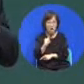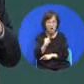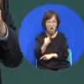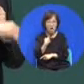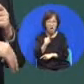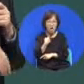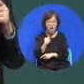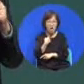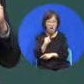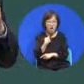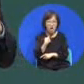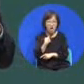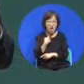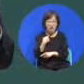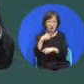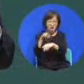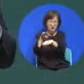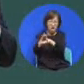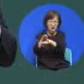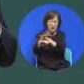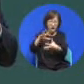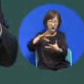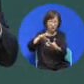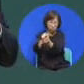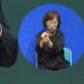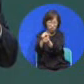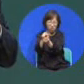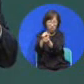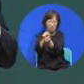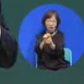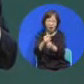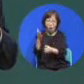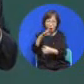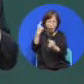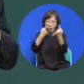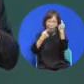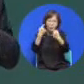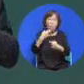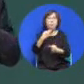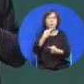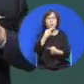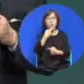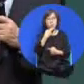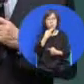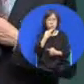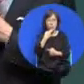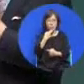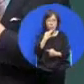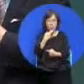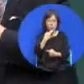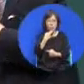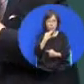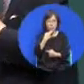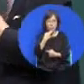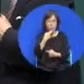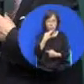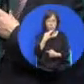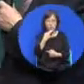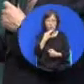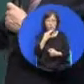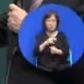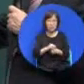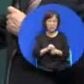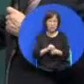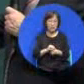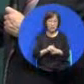was hospitalized and that's why 박살났는데, her car was completely totaled. 안 다쳤어요. But still, she was not hurt at all.